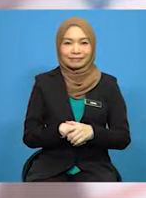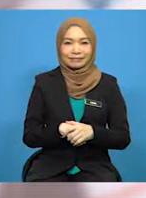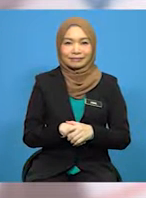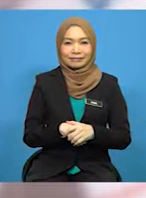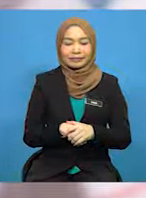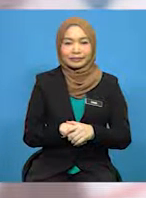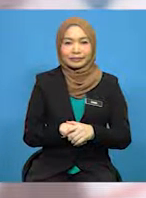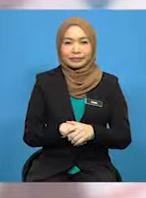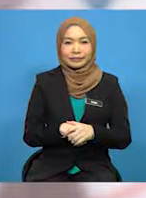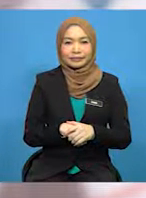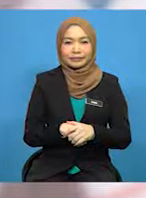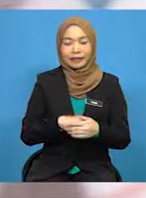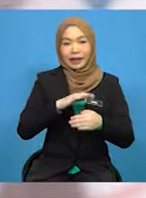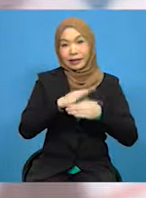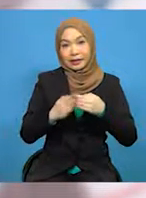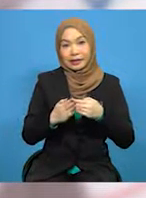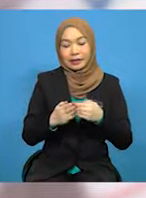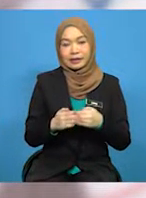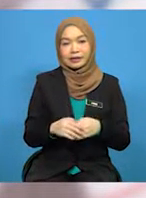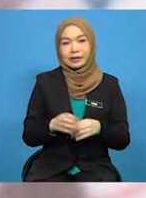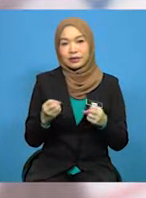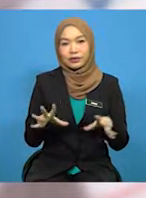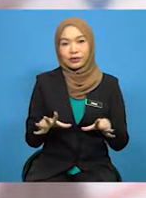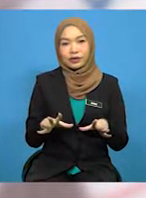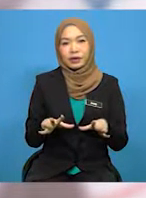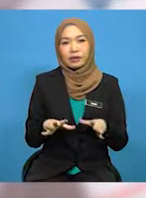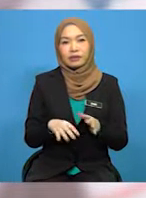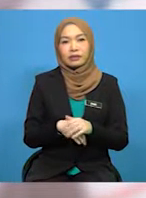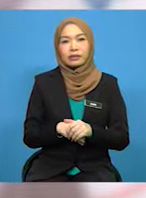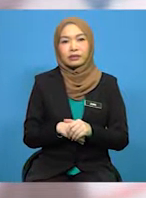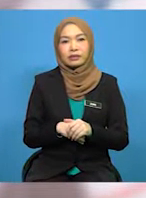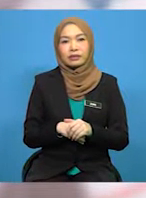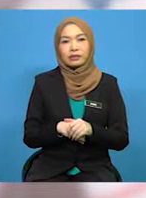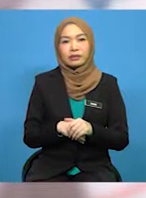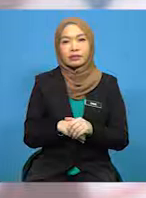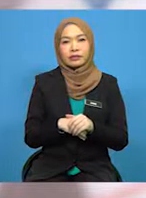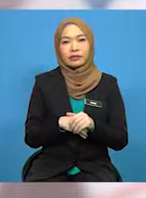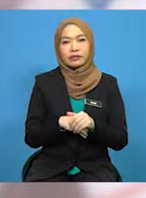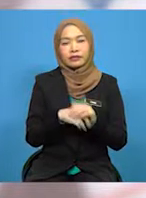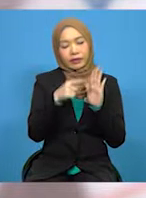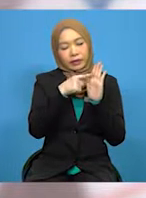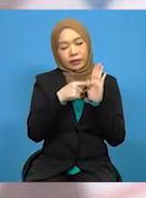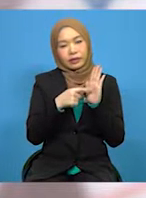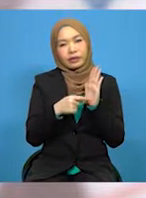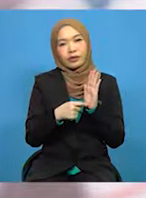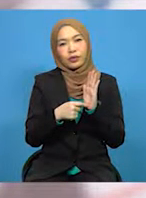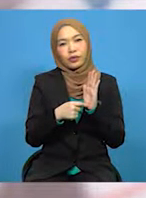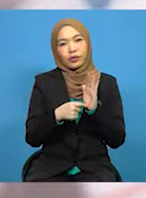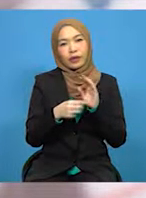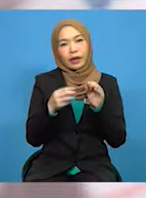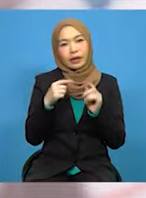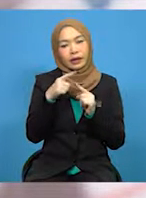Baiklah pelajar, selesai sudah fakta dan huraian tentang